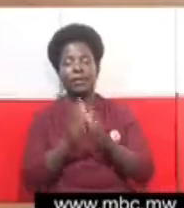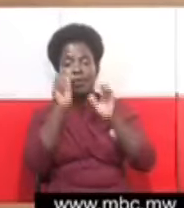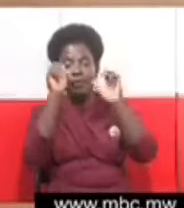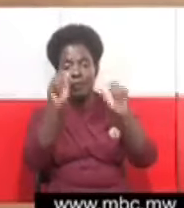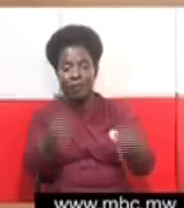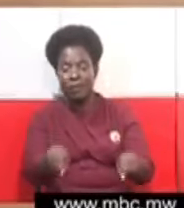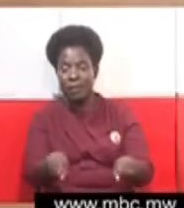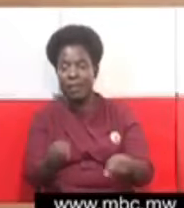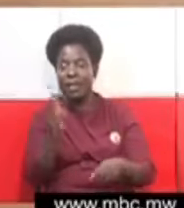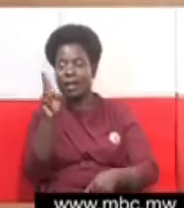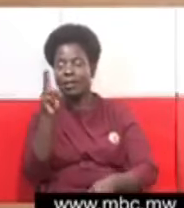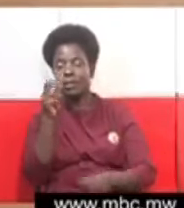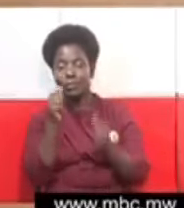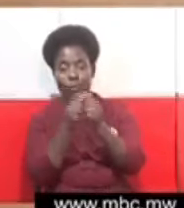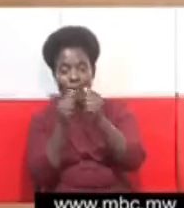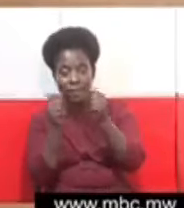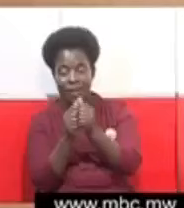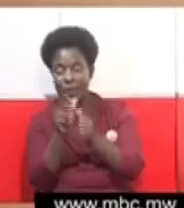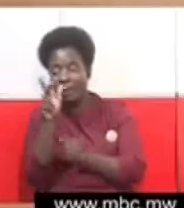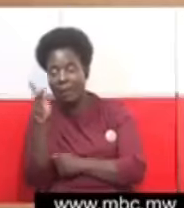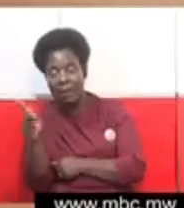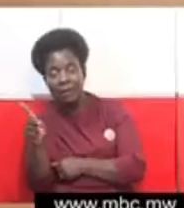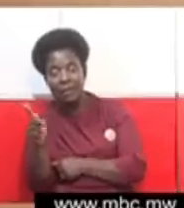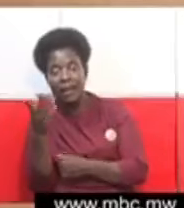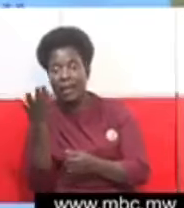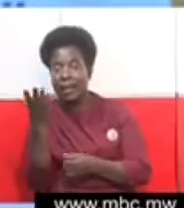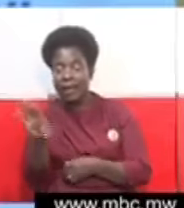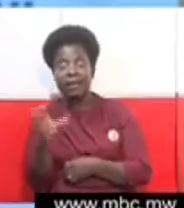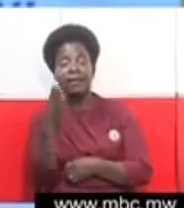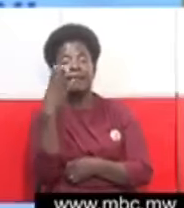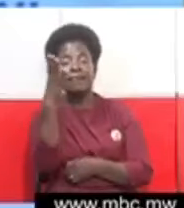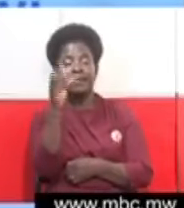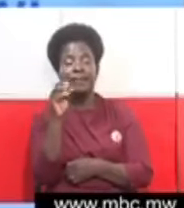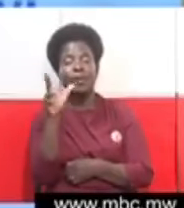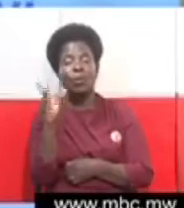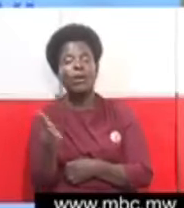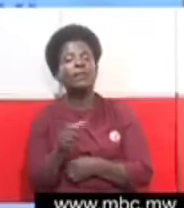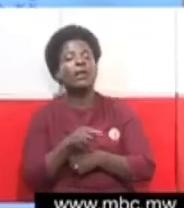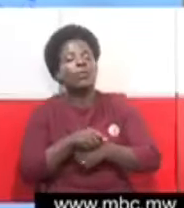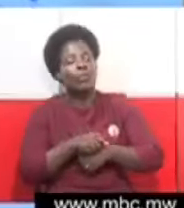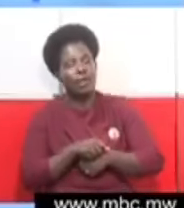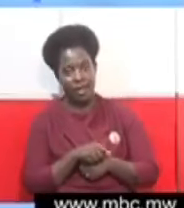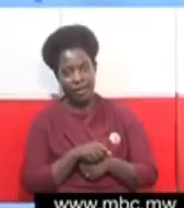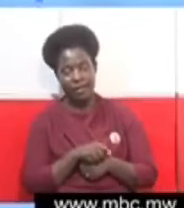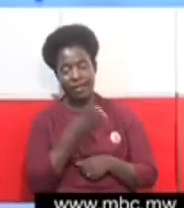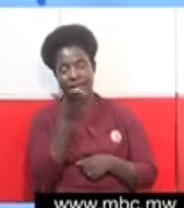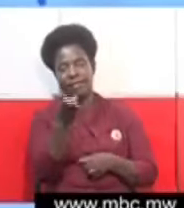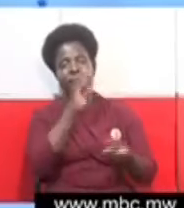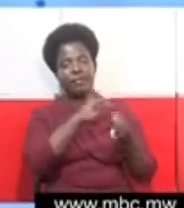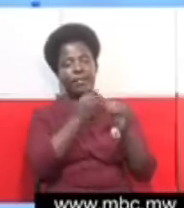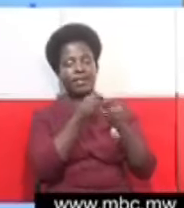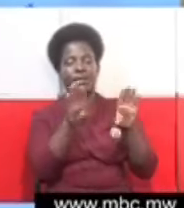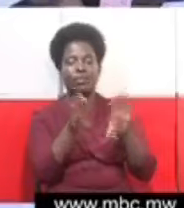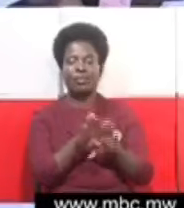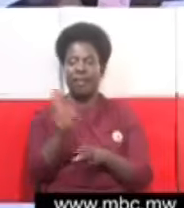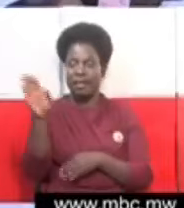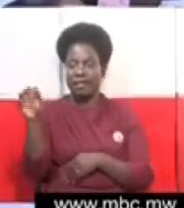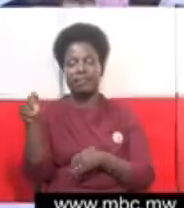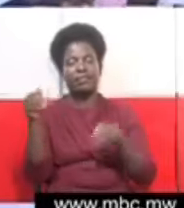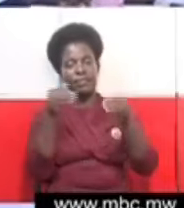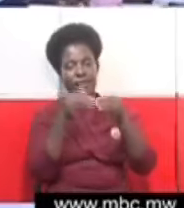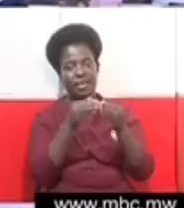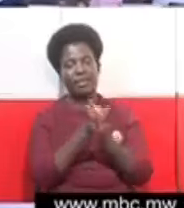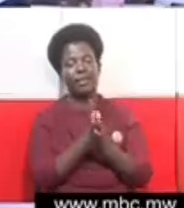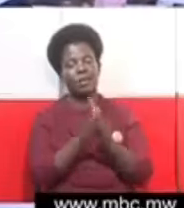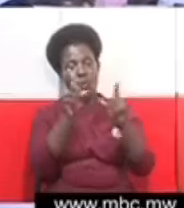kuti athe kugula ndi mafifite komanso ma 20 kwacha. Izi ndi mazina zomwe zachititsa kuti aitanitse mkumano wa